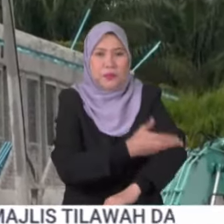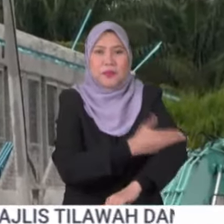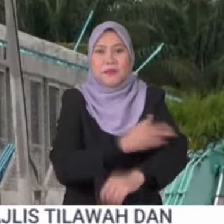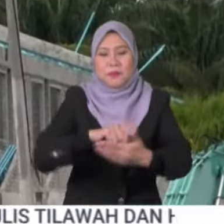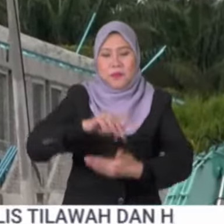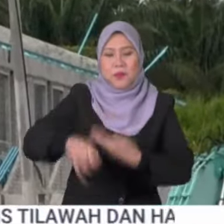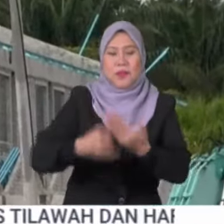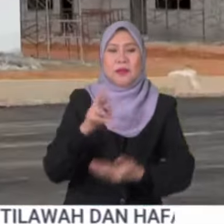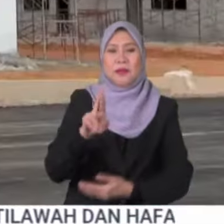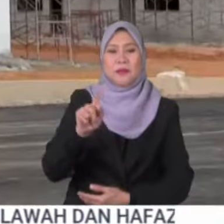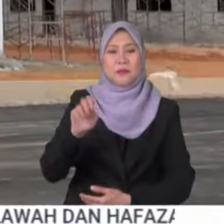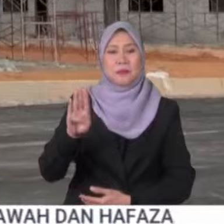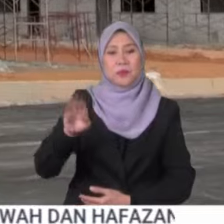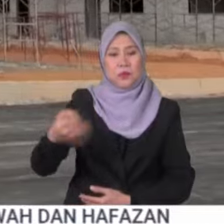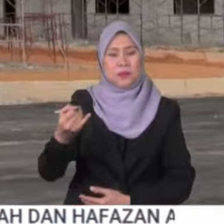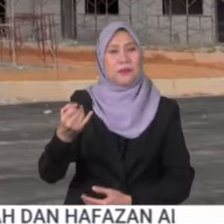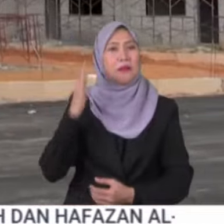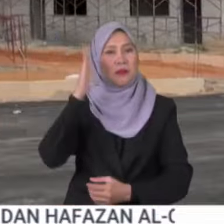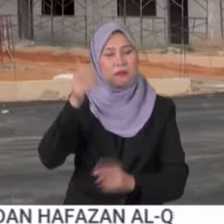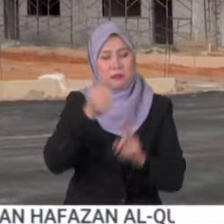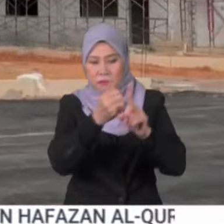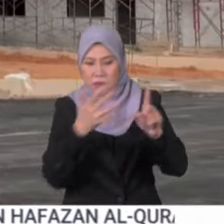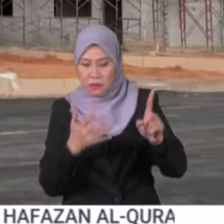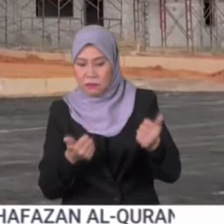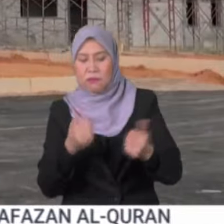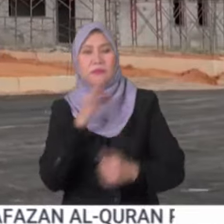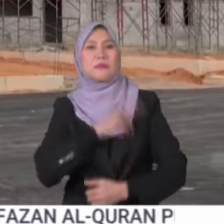projek RTBJ dijangka memberi impak